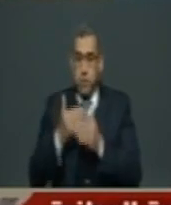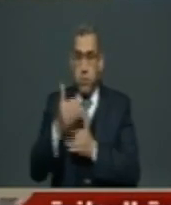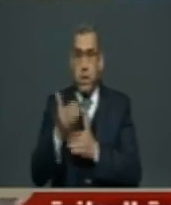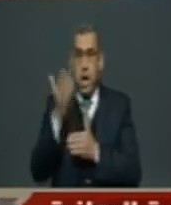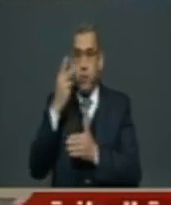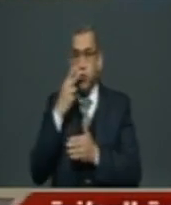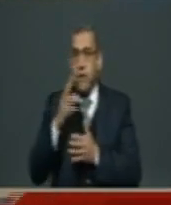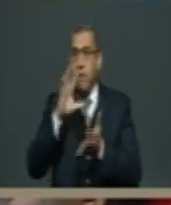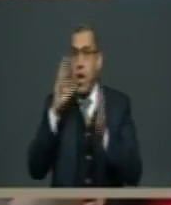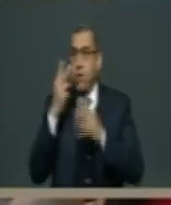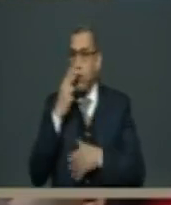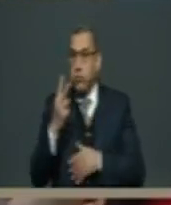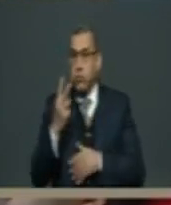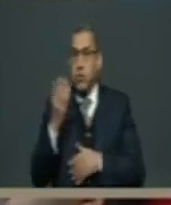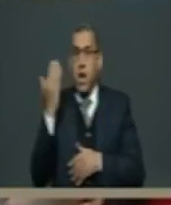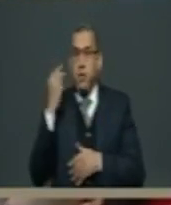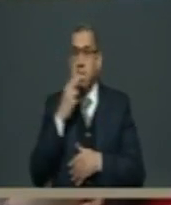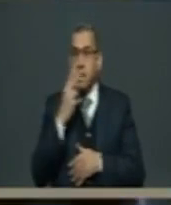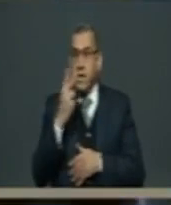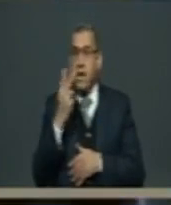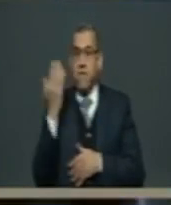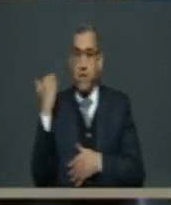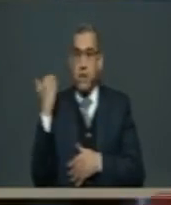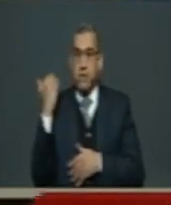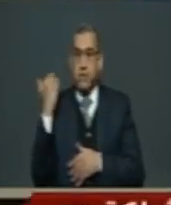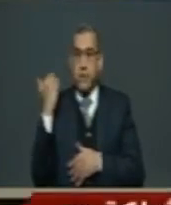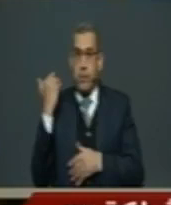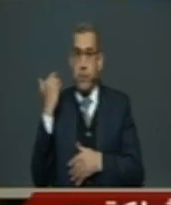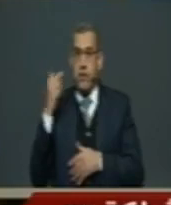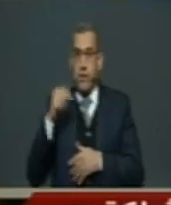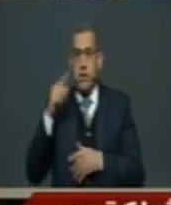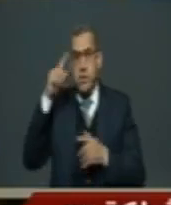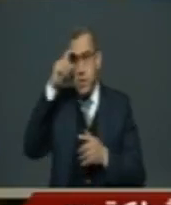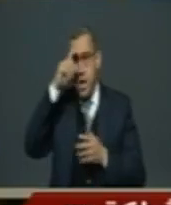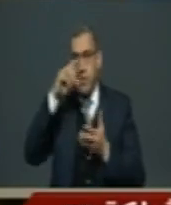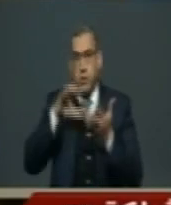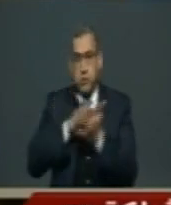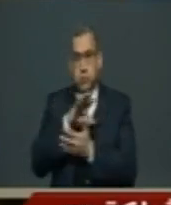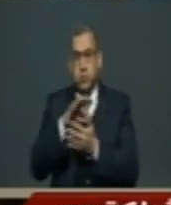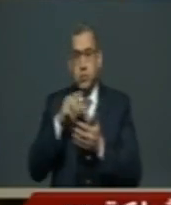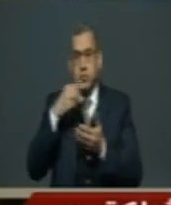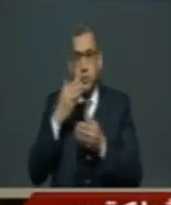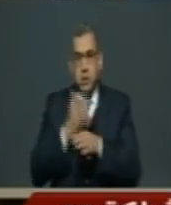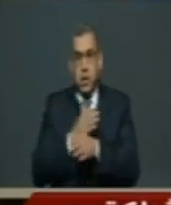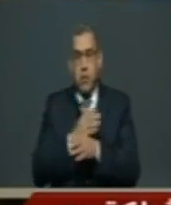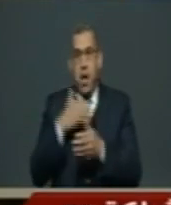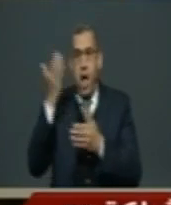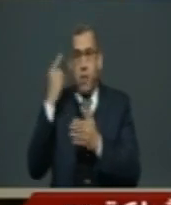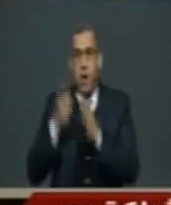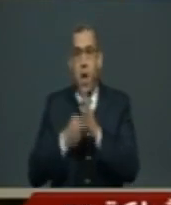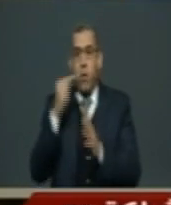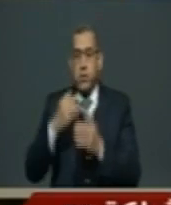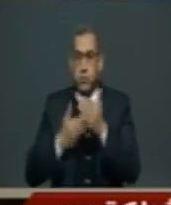العالم خلال العامين الماضيين من أزمات ومواقف غير مسبوقة، من